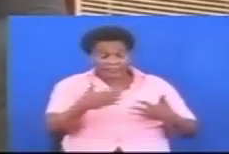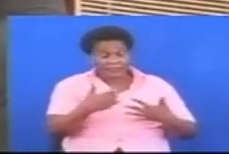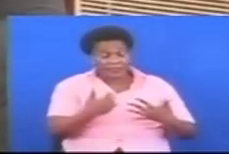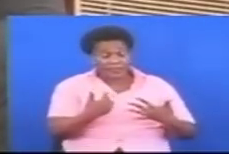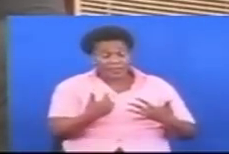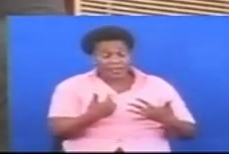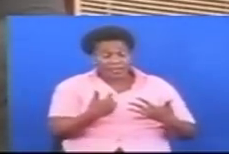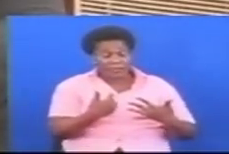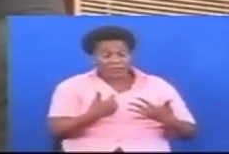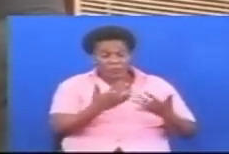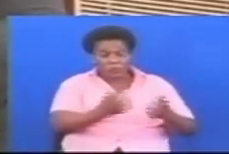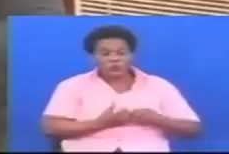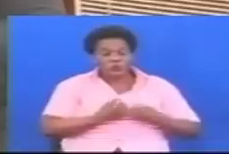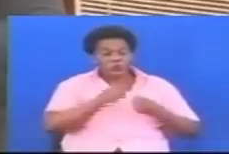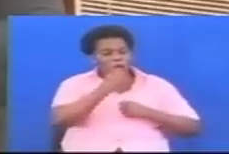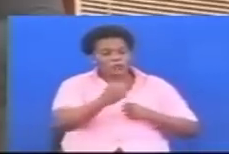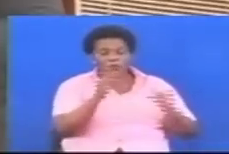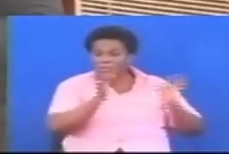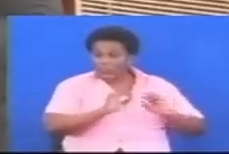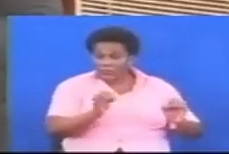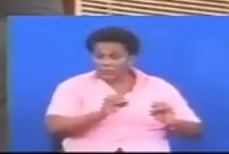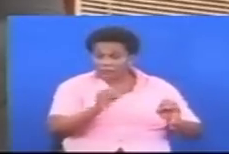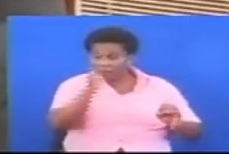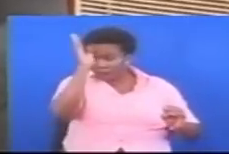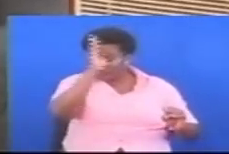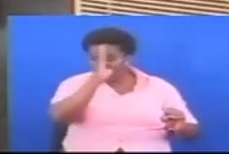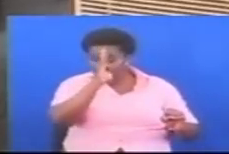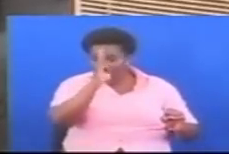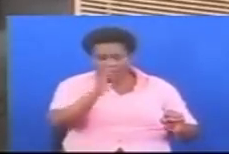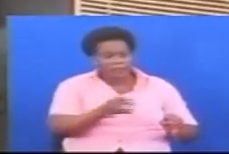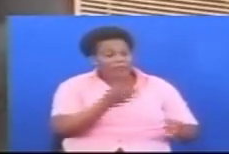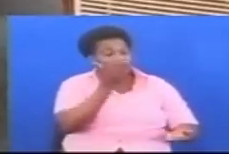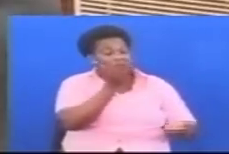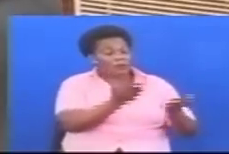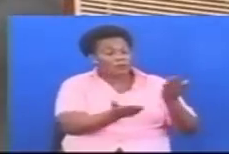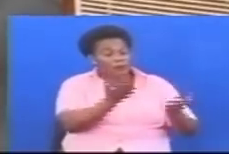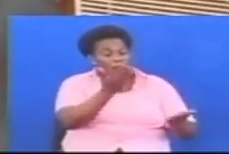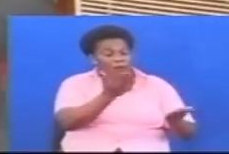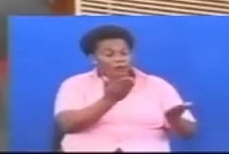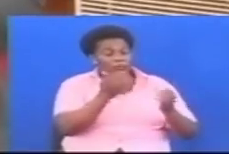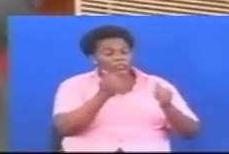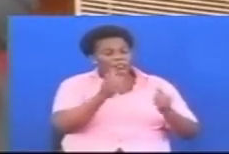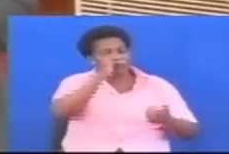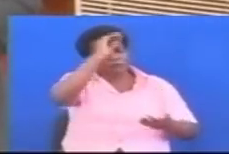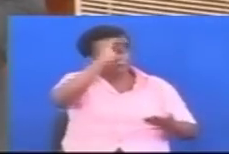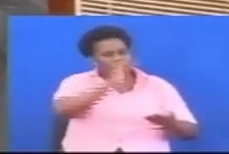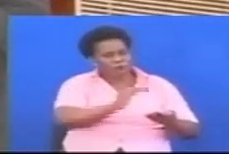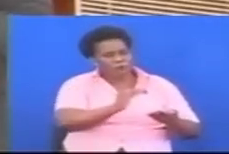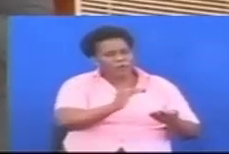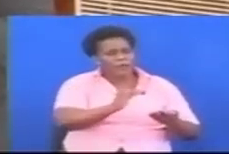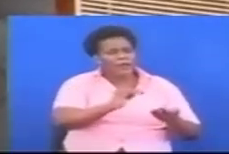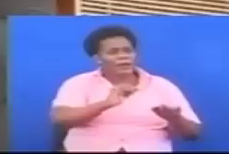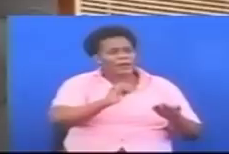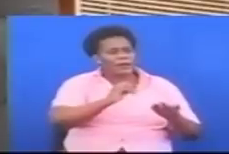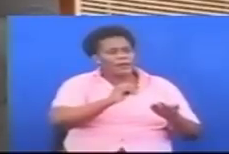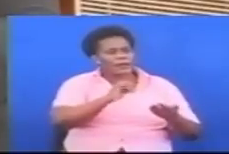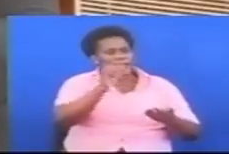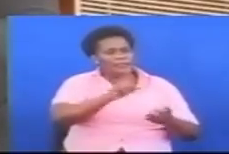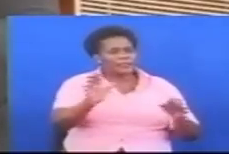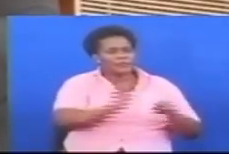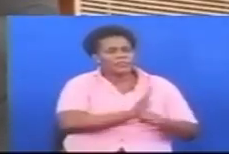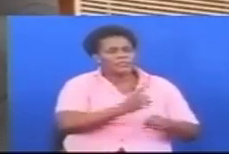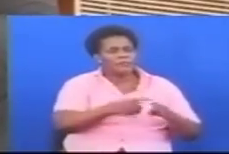wa vyanzo vya maji hazitachukuliwa mapema, kiasi hicho kinachotarajiwa kupungua hadi kufikia mita za ujazo